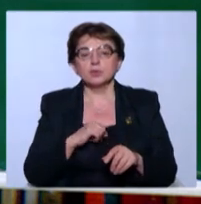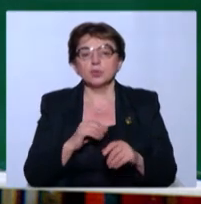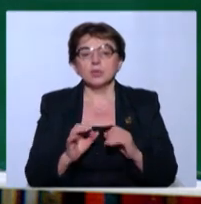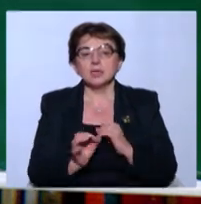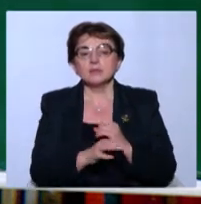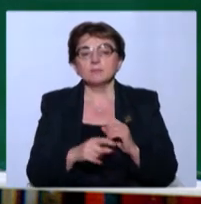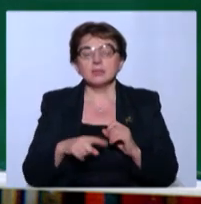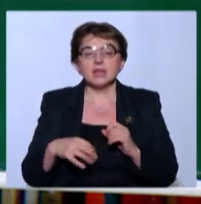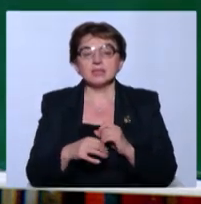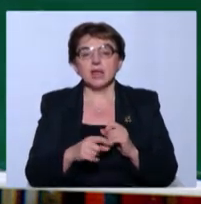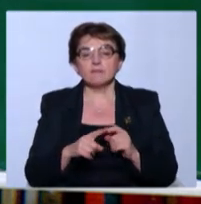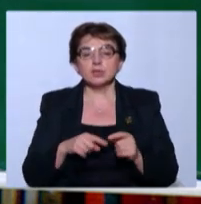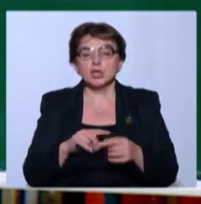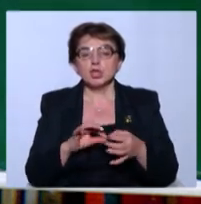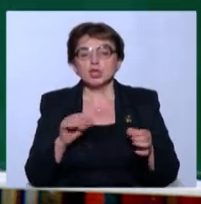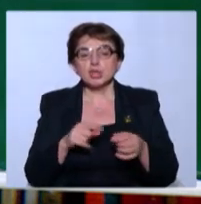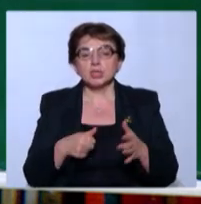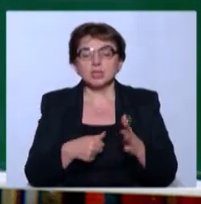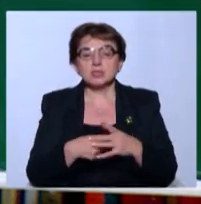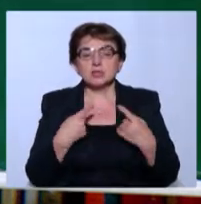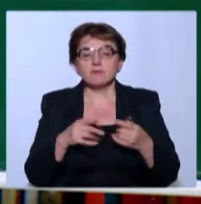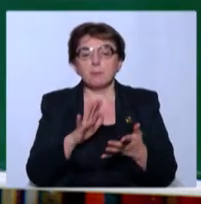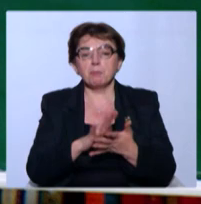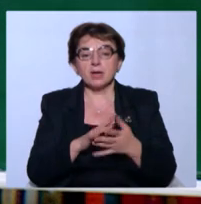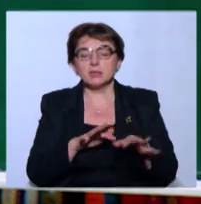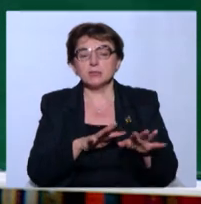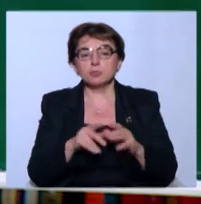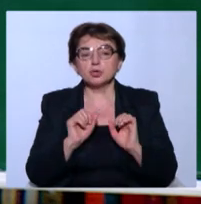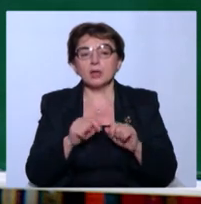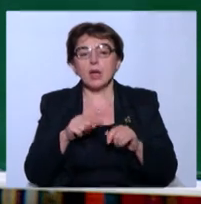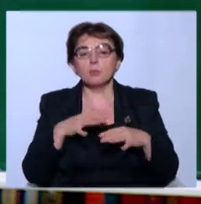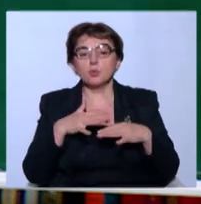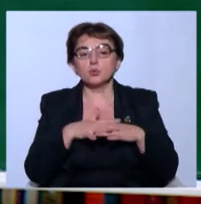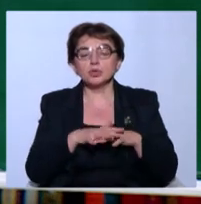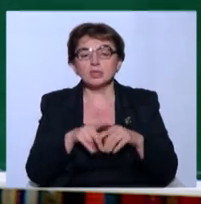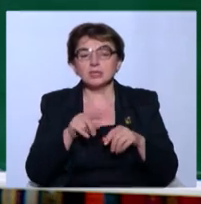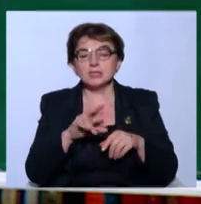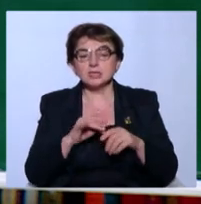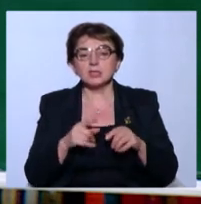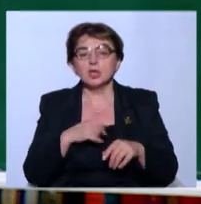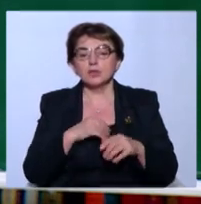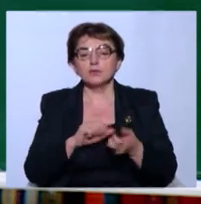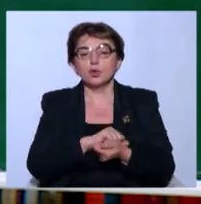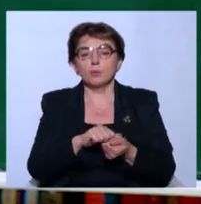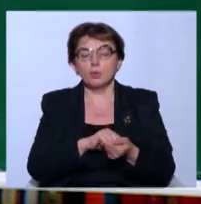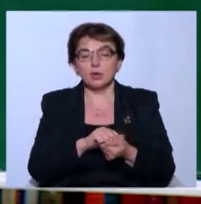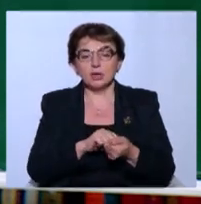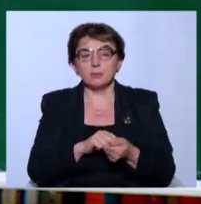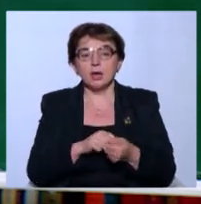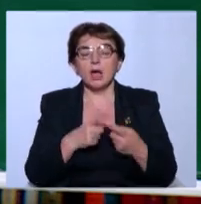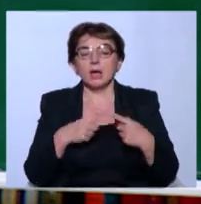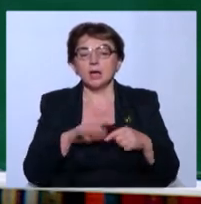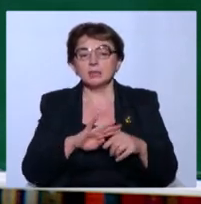ჩხირის და სხვა ბაქტერიების მოქმედების შედეგად ხდება ამ უჯრედისის მონელება. გარდა ამისა, ნაწლავის